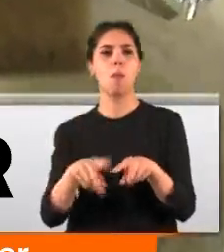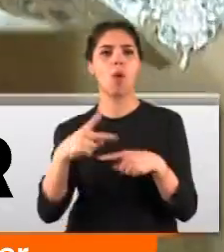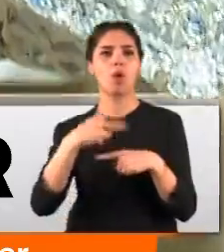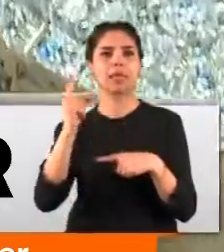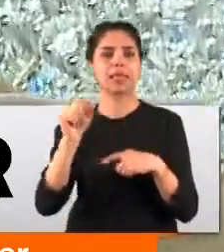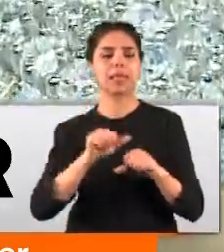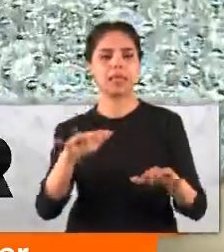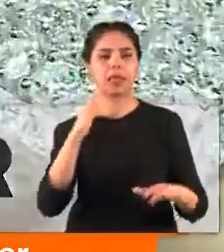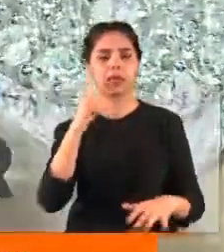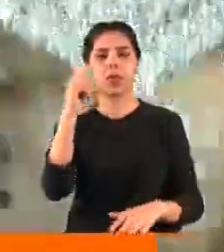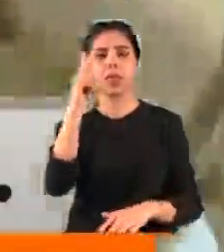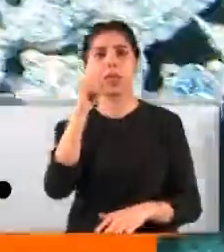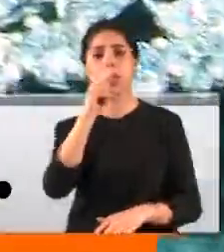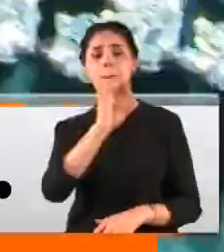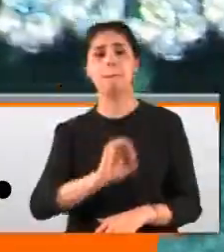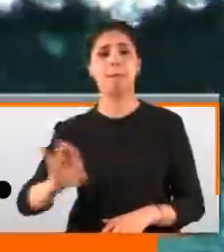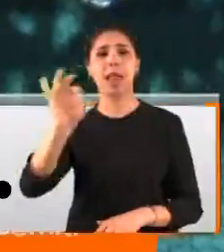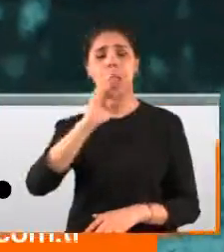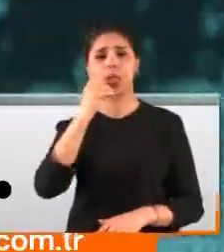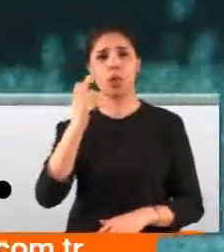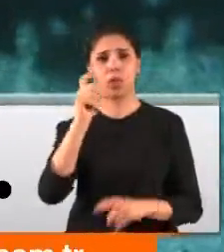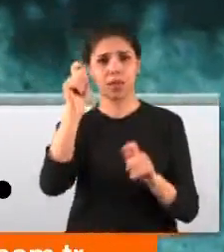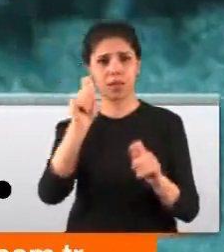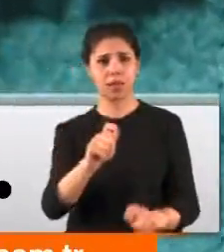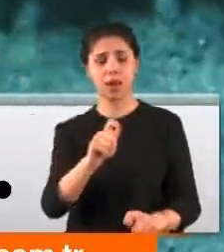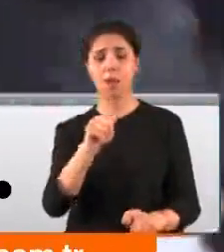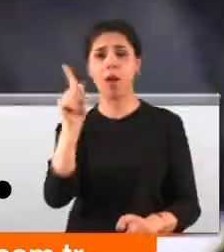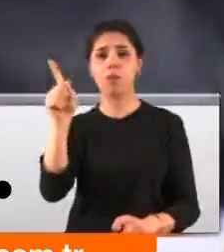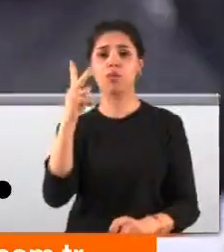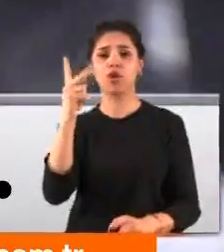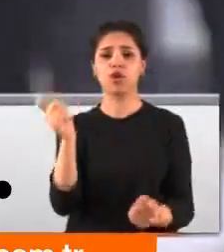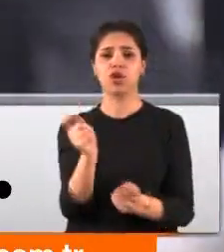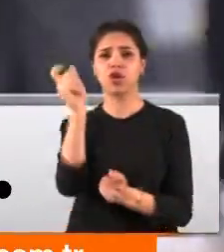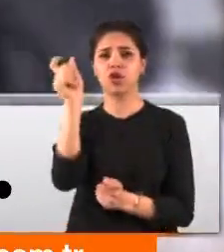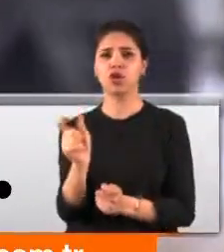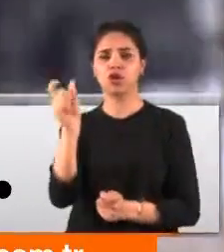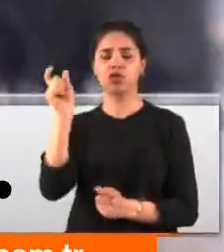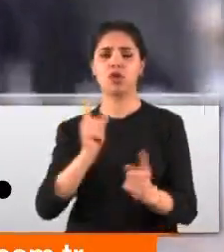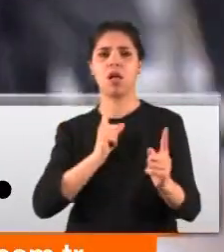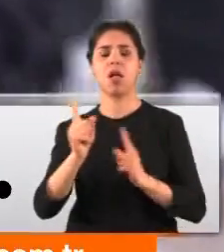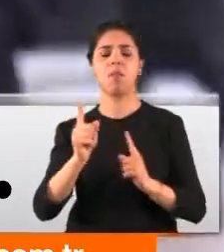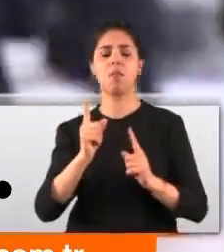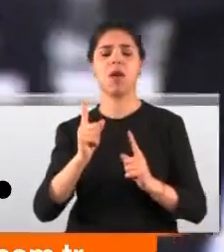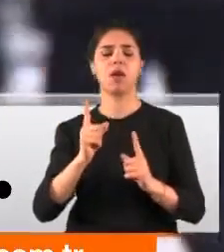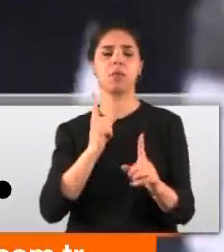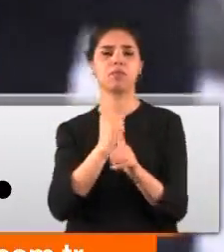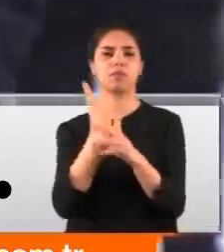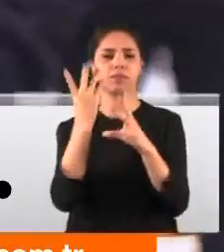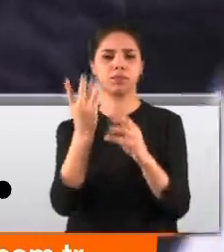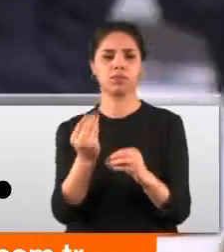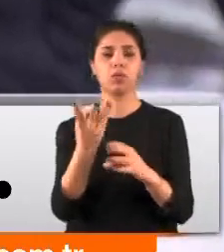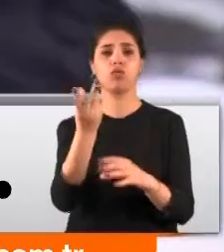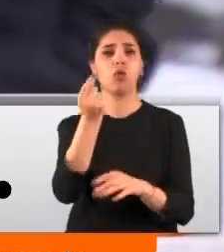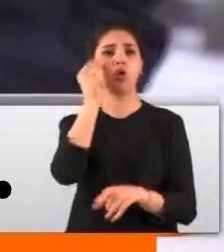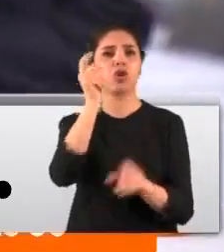2 milyarlık vurgun yapan firmanın iki çalışanı hakim karşısına çıktı. Sahte mücevherlerle Ponzi sistemi kurup on binlerce